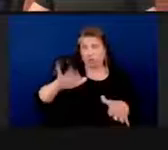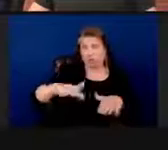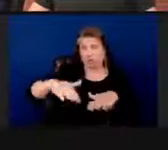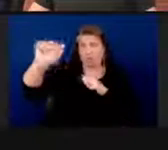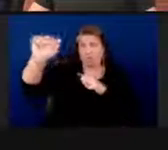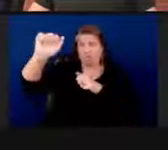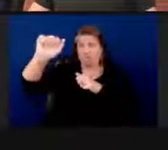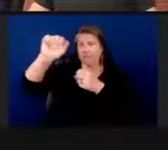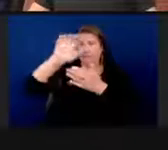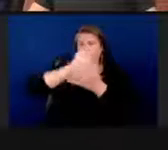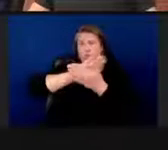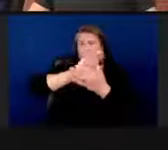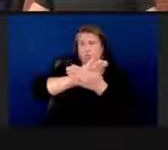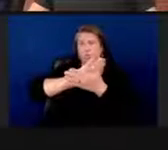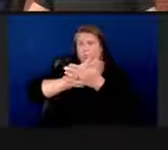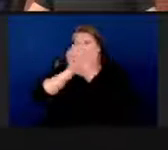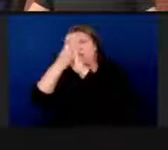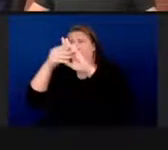البرنامج